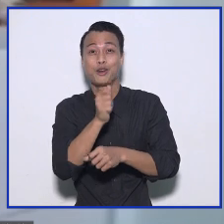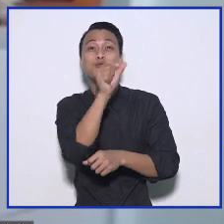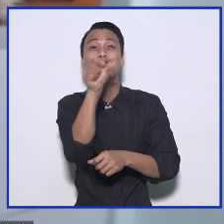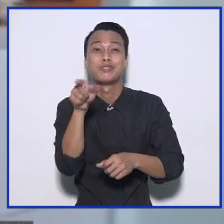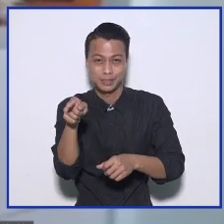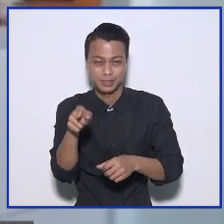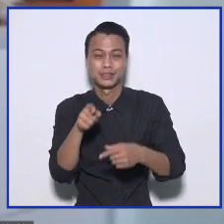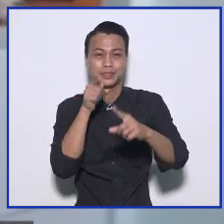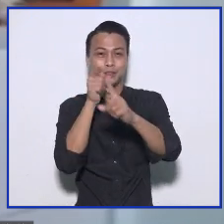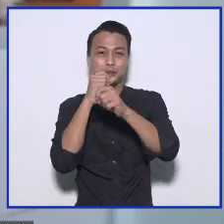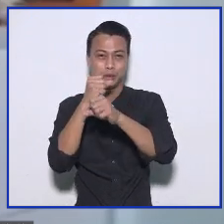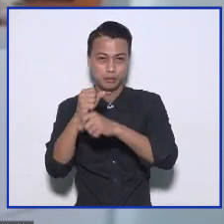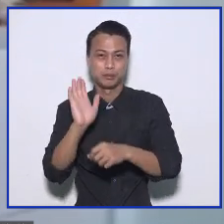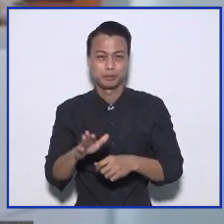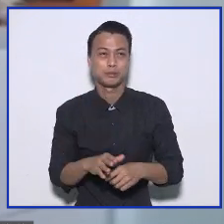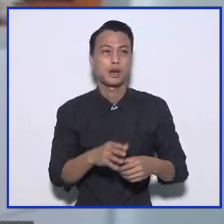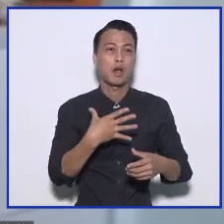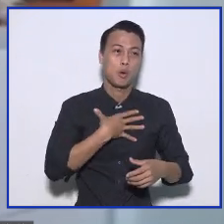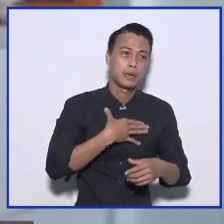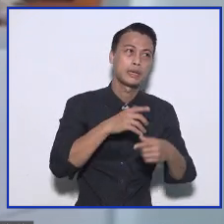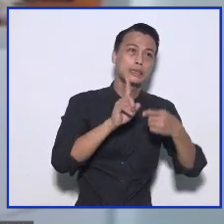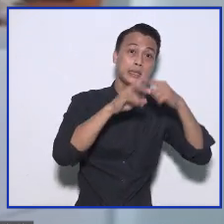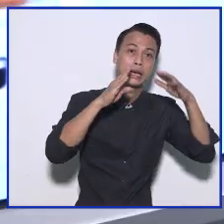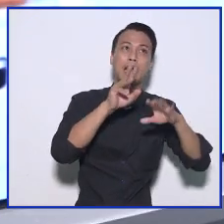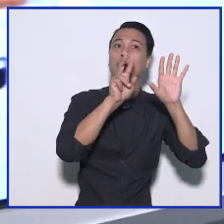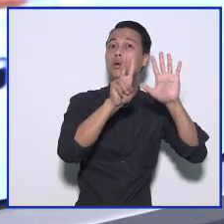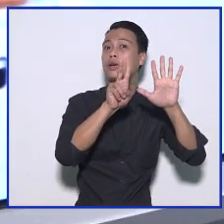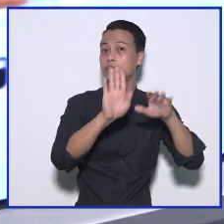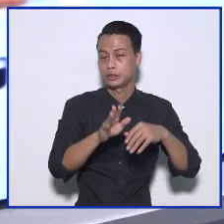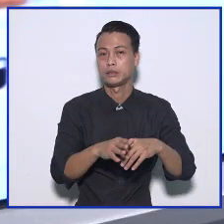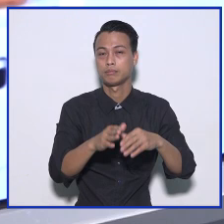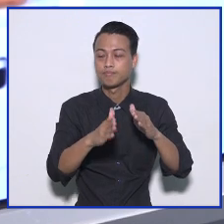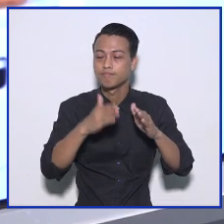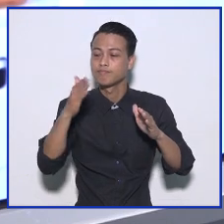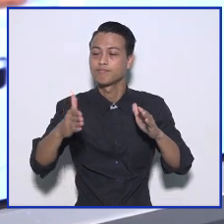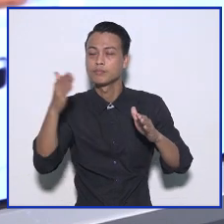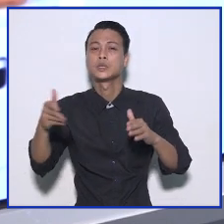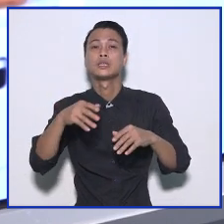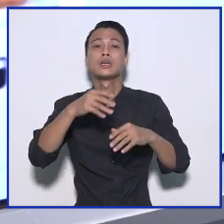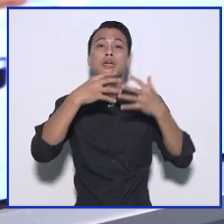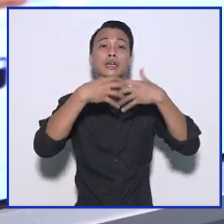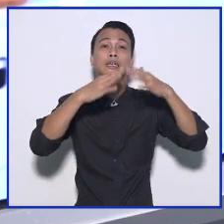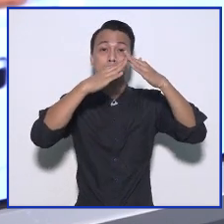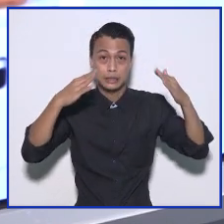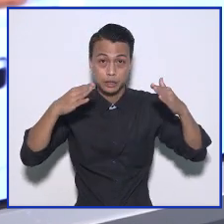လိုမျိုးစီကံကခုနှစ်ခန်းရှိပါတယ်နောက်တခါ provider purchaser split ပါပဲ capitation payment နဲ့သွားတဲ့ စီကံကလည်းပဲ public